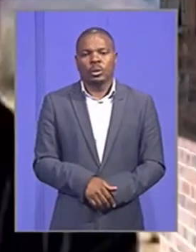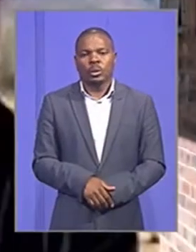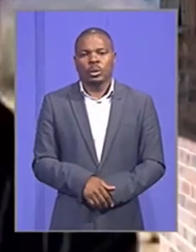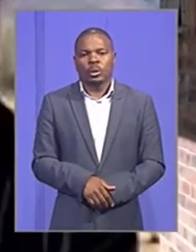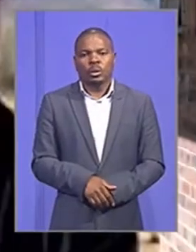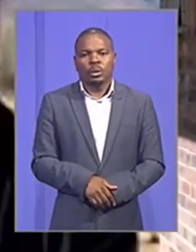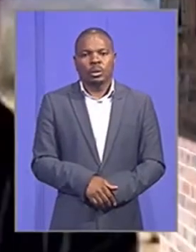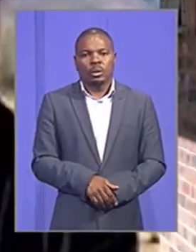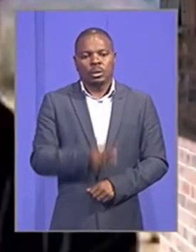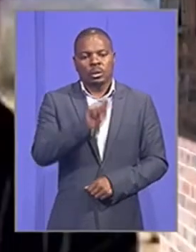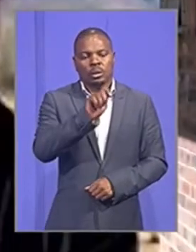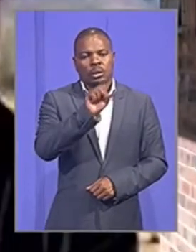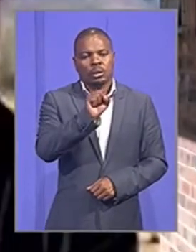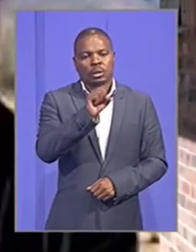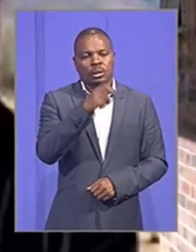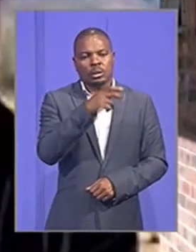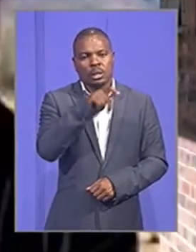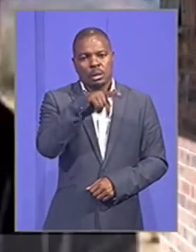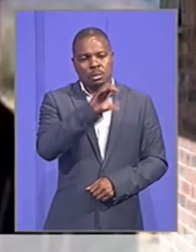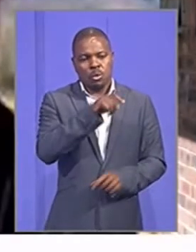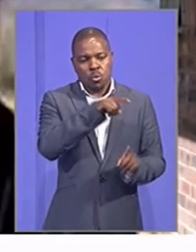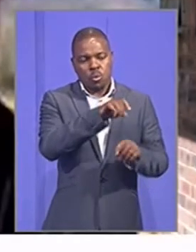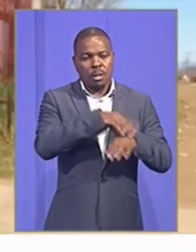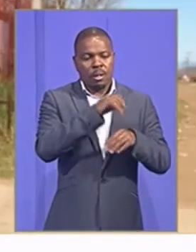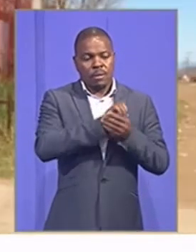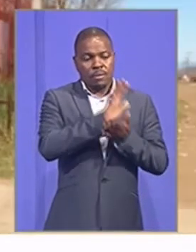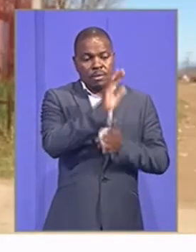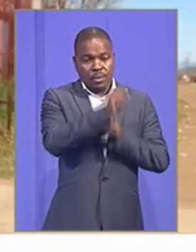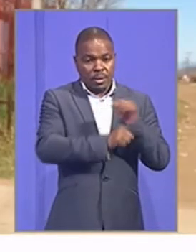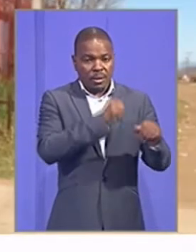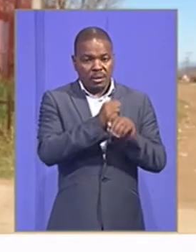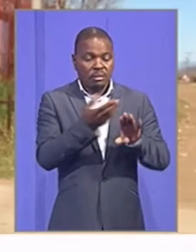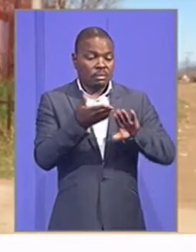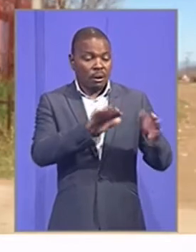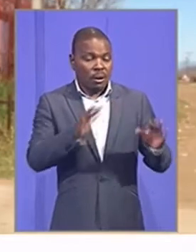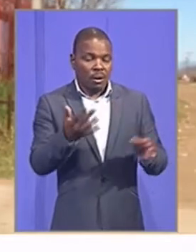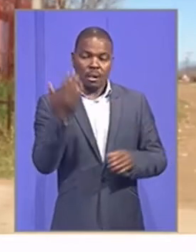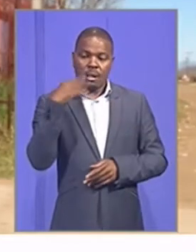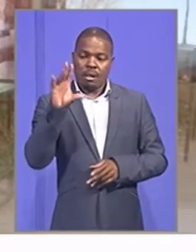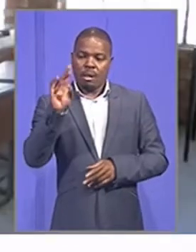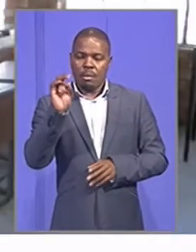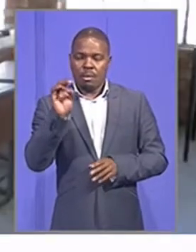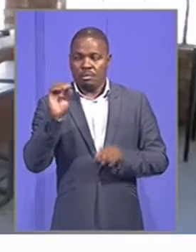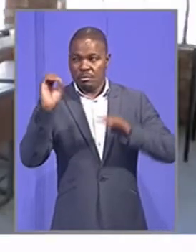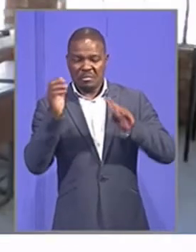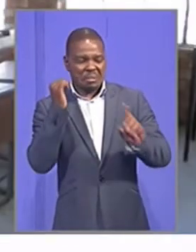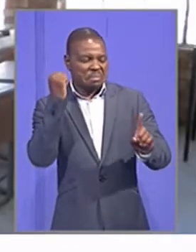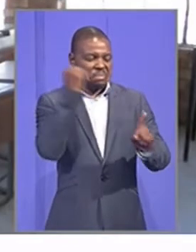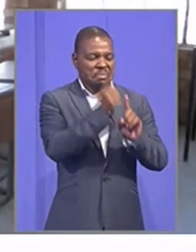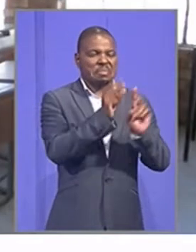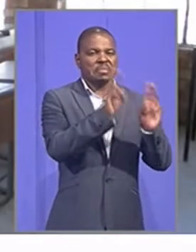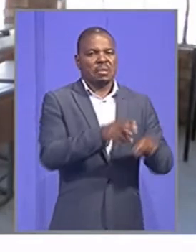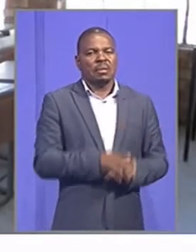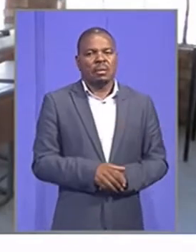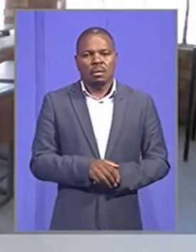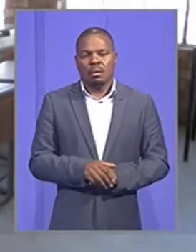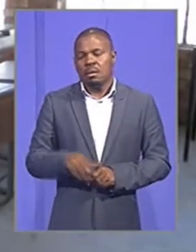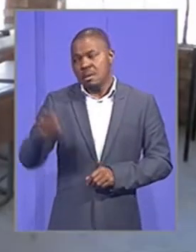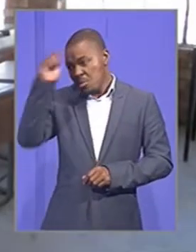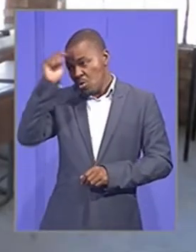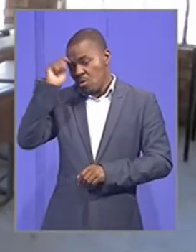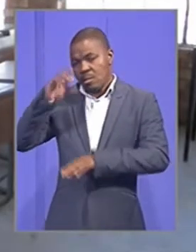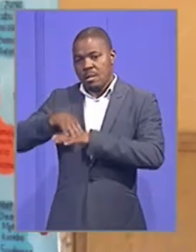Tshepo Thabedi ya dilemo di 15 timetse ka lebaka la ho hlajwa ka Laboraro Thapama. Thabedi o ile a hlokofatswa ke moshanyana